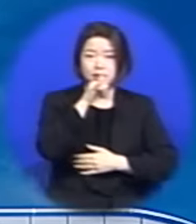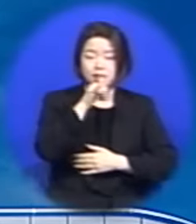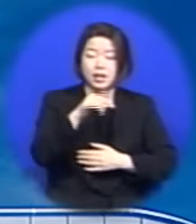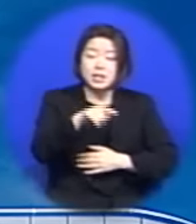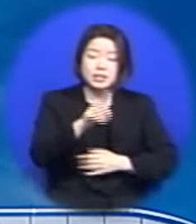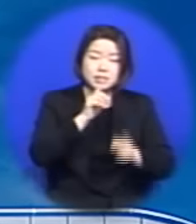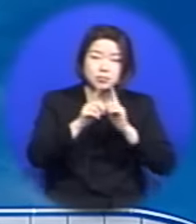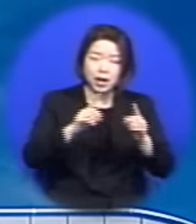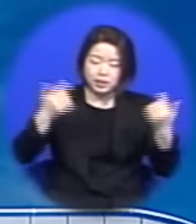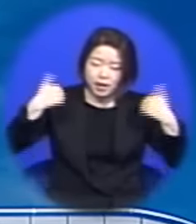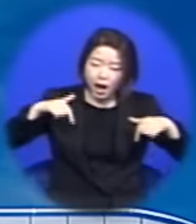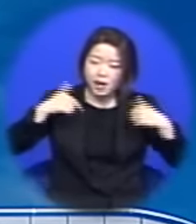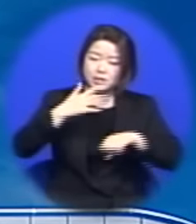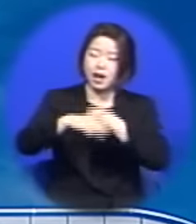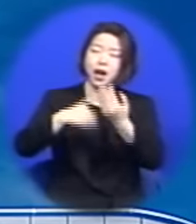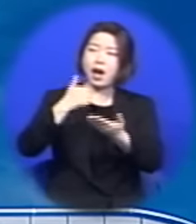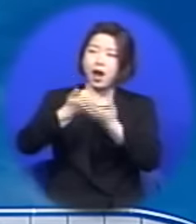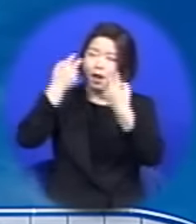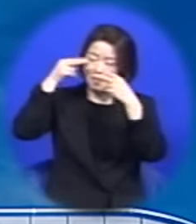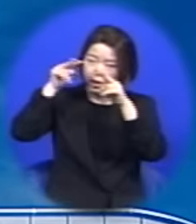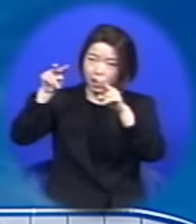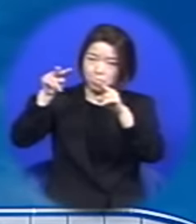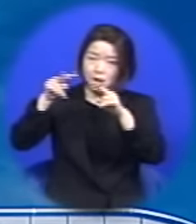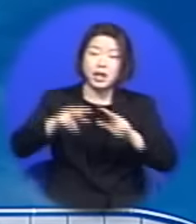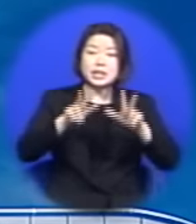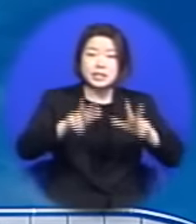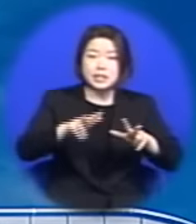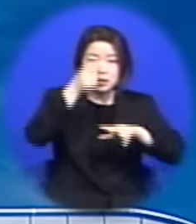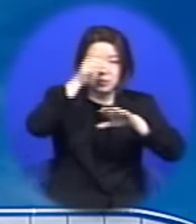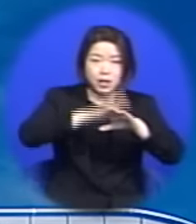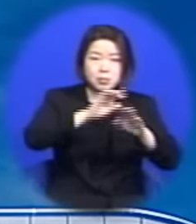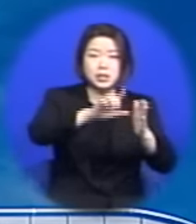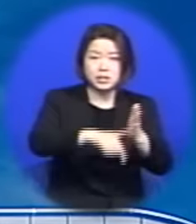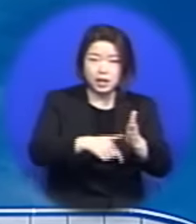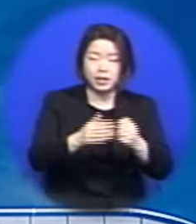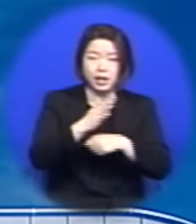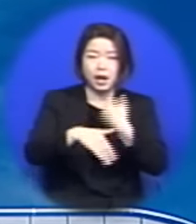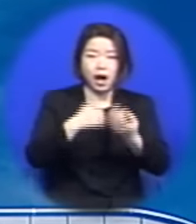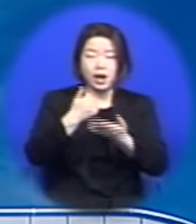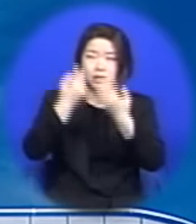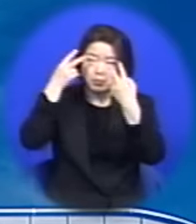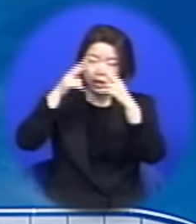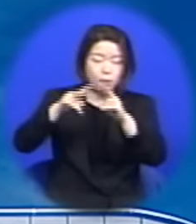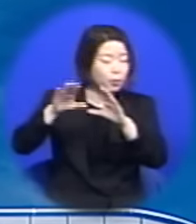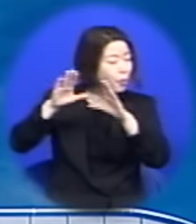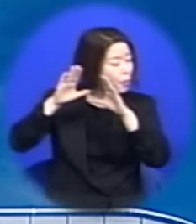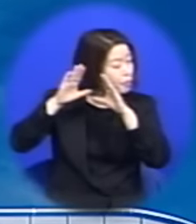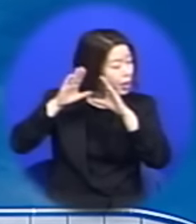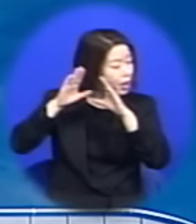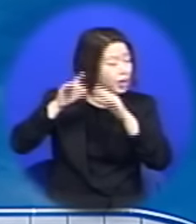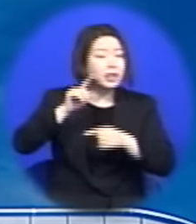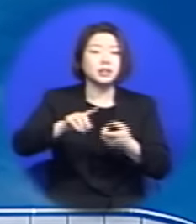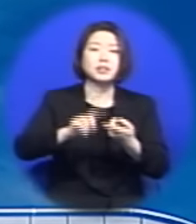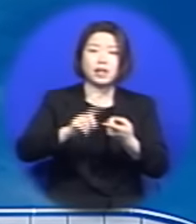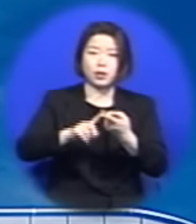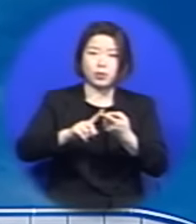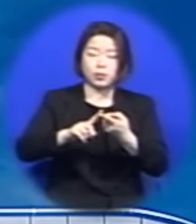거 지금이 예배드릴 때 우리가 하나님을 생각하고 하나님의 말씀의 귀를 기울이는 그대로 사는